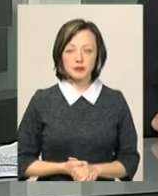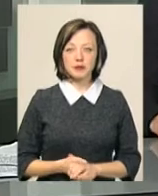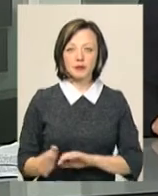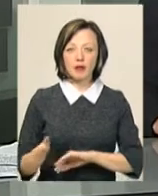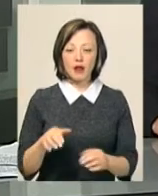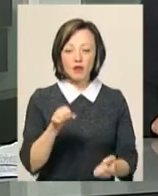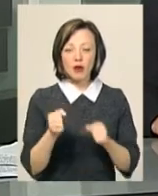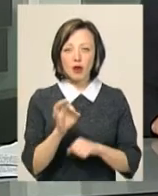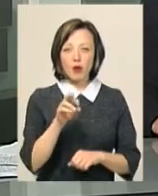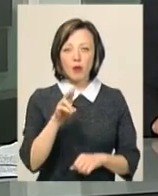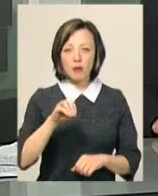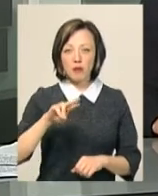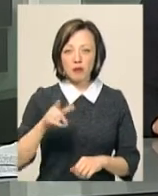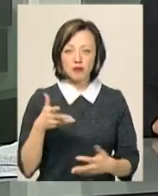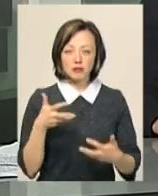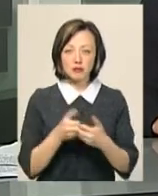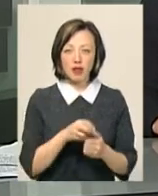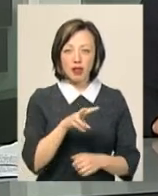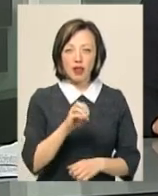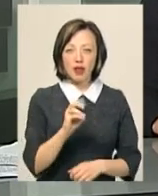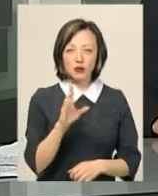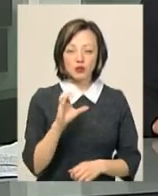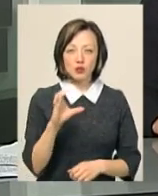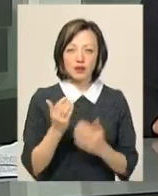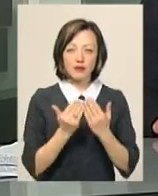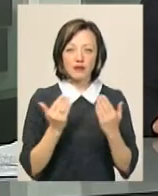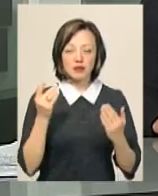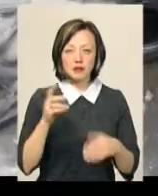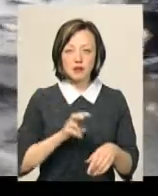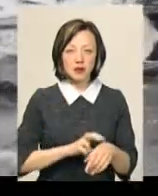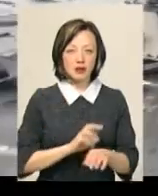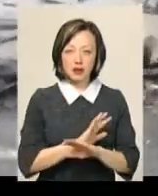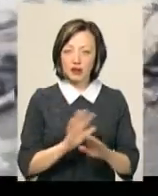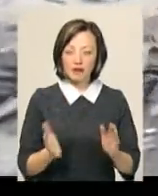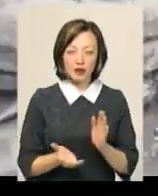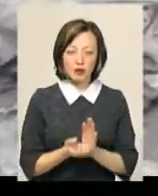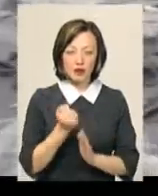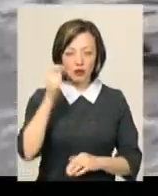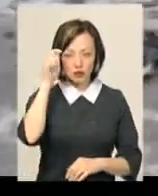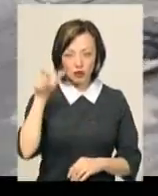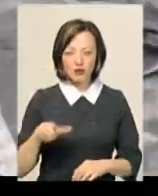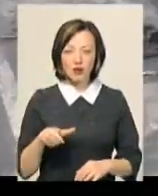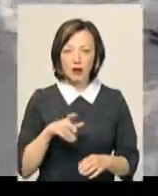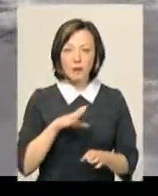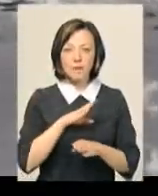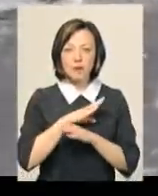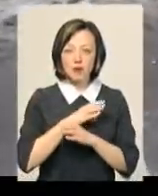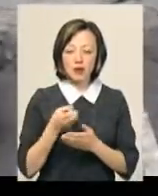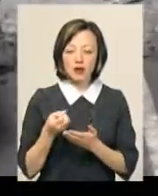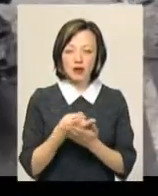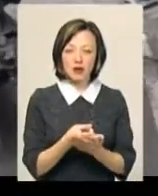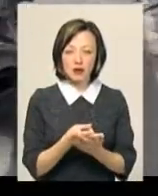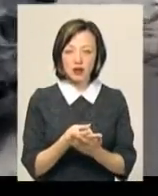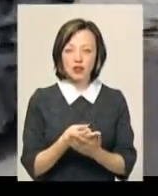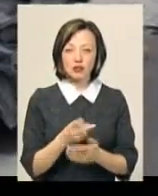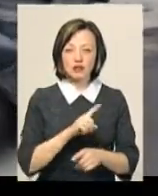Водія «Опеля», який сьогодні зіткнувся з «Лексусом» у Хмельницькому мікрорайоні виставка, медики не врятували. Чоловік помер у кареті швидкої під час